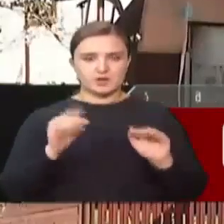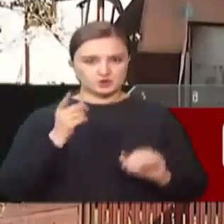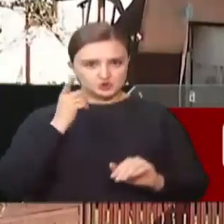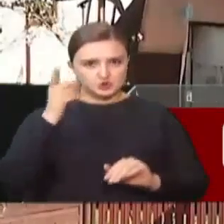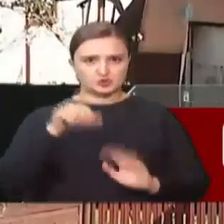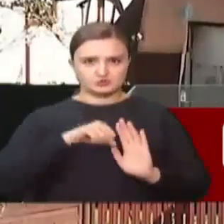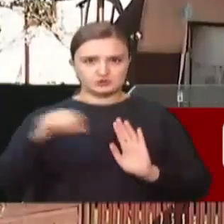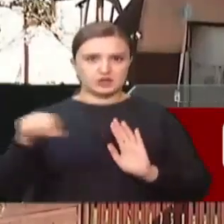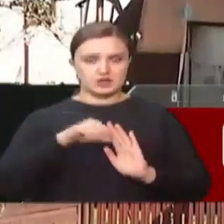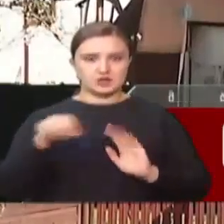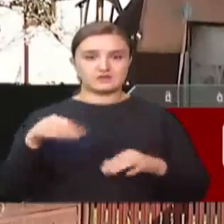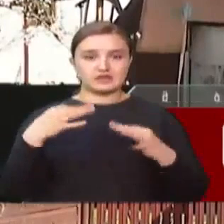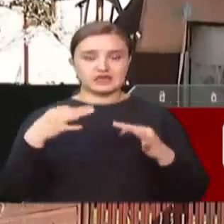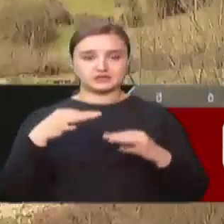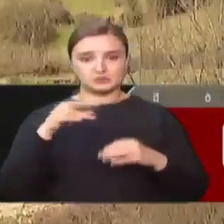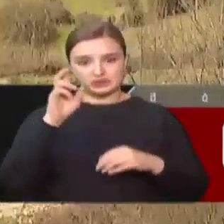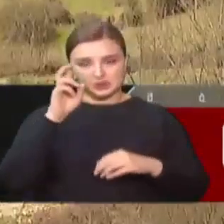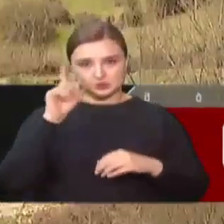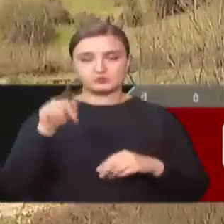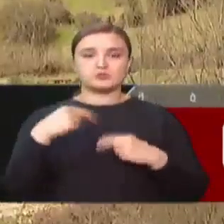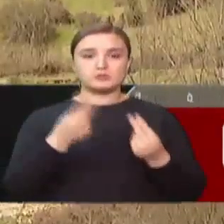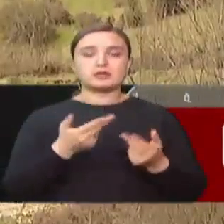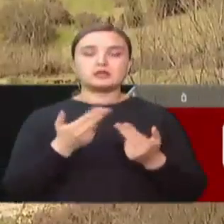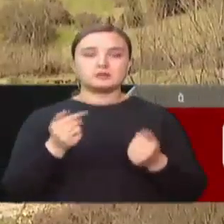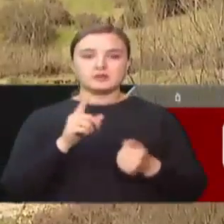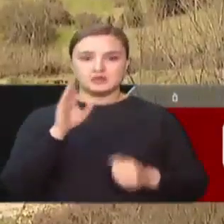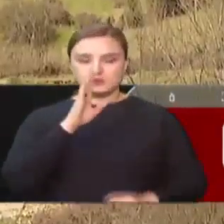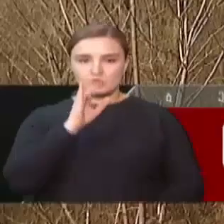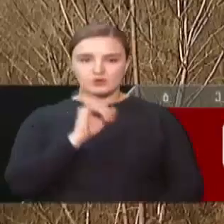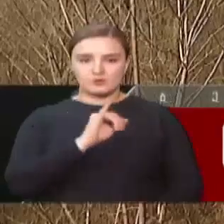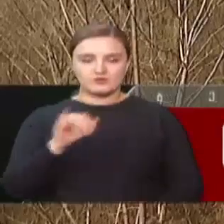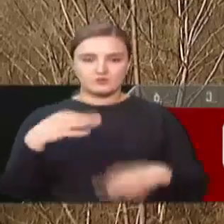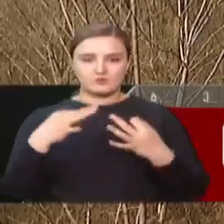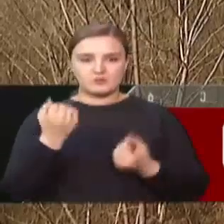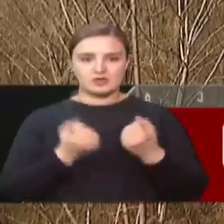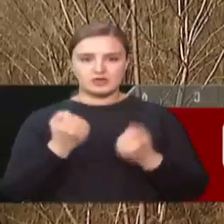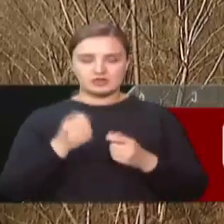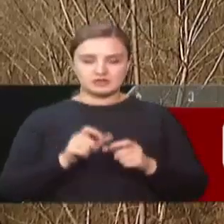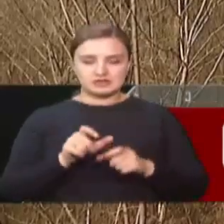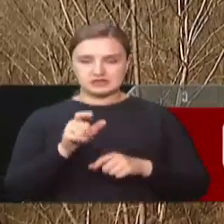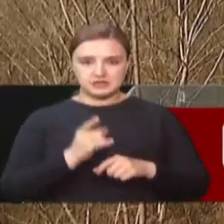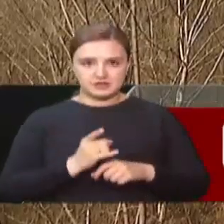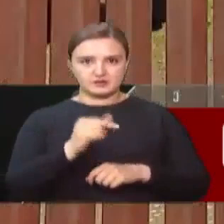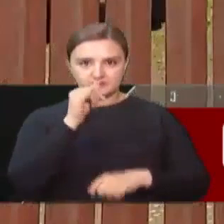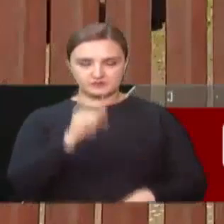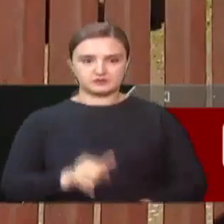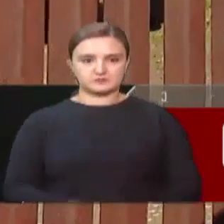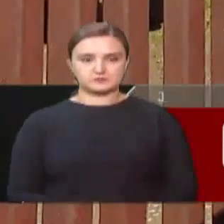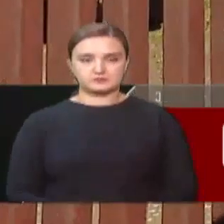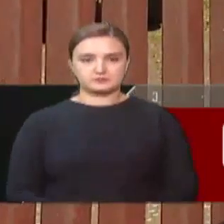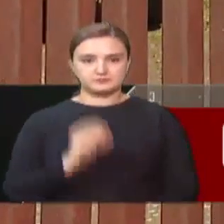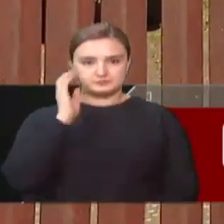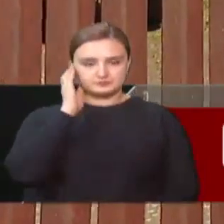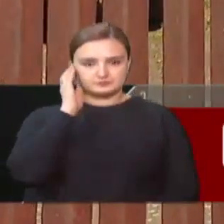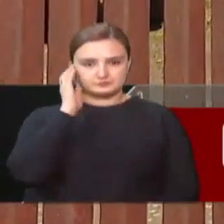shors taqqavt. Martalia transporti khelisuflebam gamoqo, magram uamindobisas mankana am gzaze ber mozraobs. Რომ